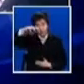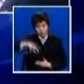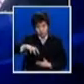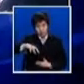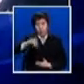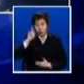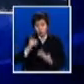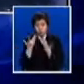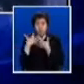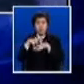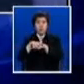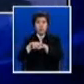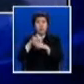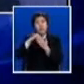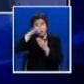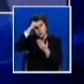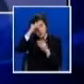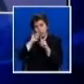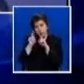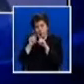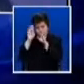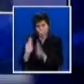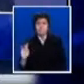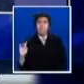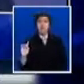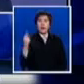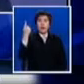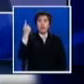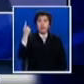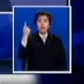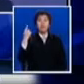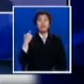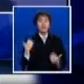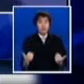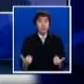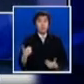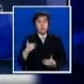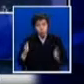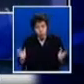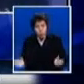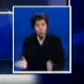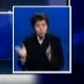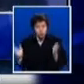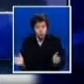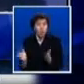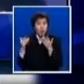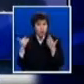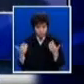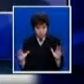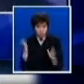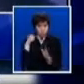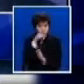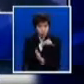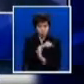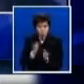ก็ต้องสอดคล้องกับการเป็นสถานศึกษาและแหล่งเรียนรู้ยุคใหม่เรื่องนี้การมีได้มีการผลักดันไปแล้วส่วนหนึ่งนะครับก็คือนโยบายที่เรา